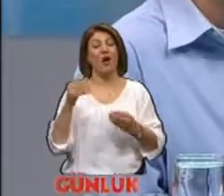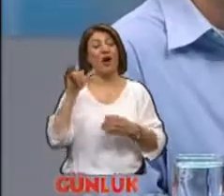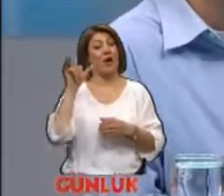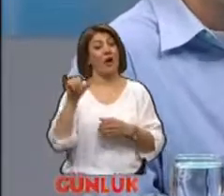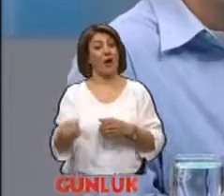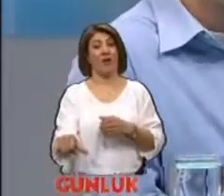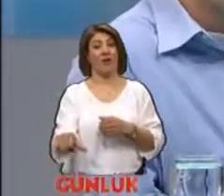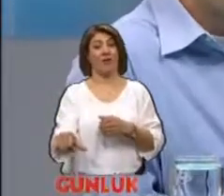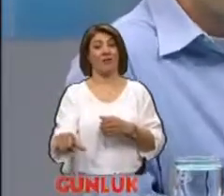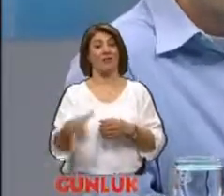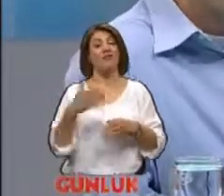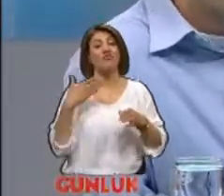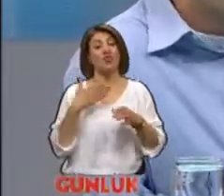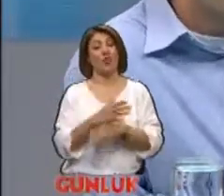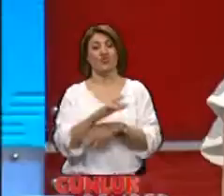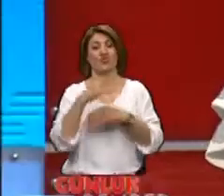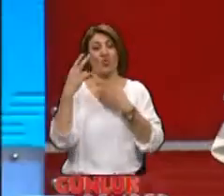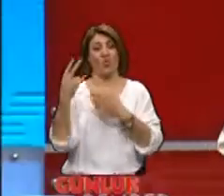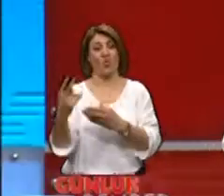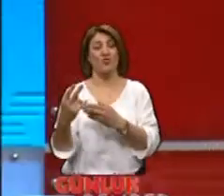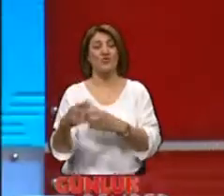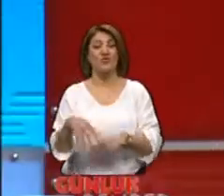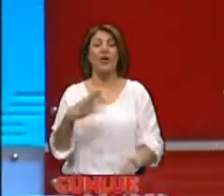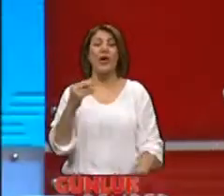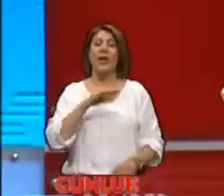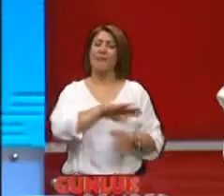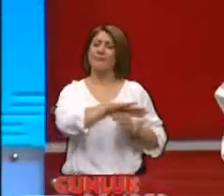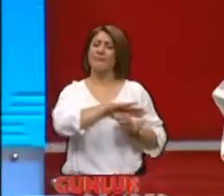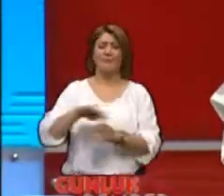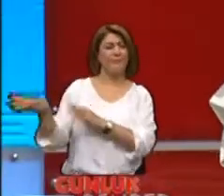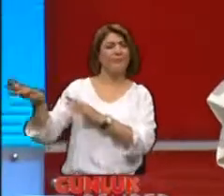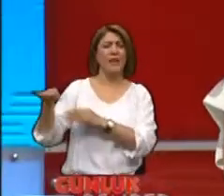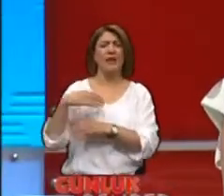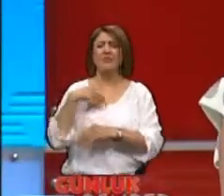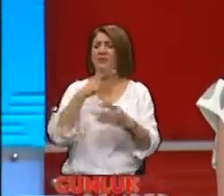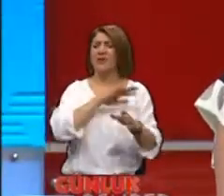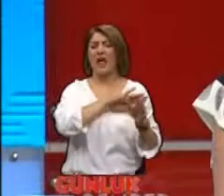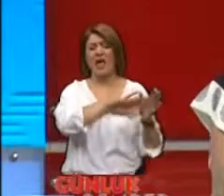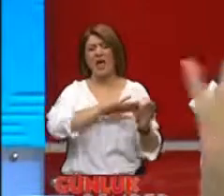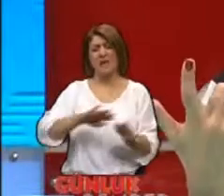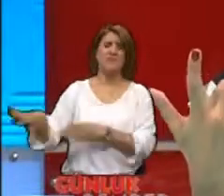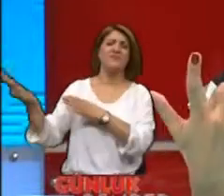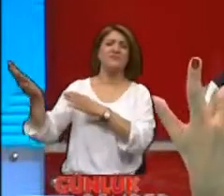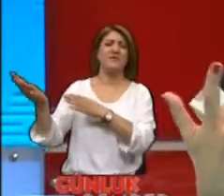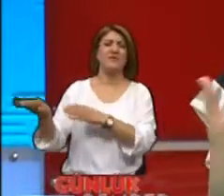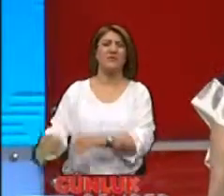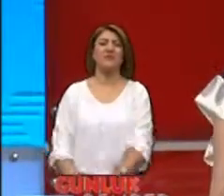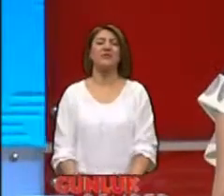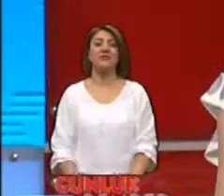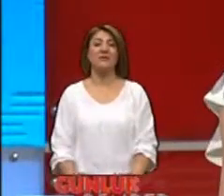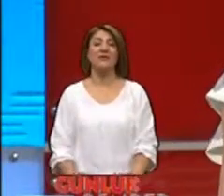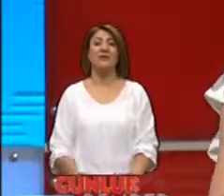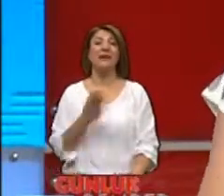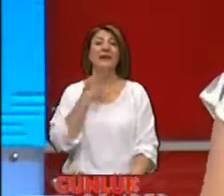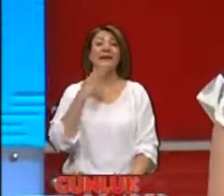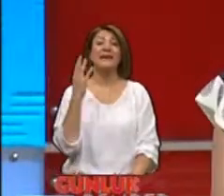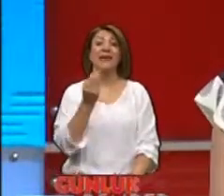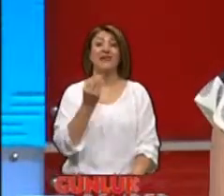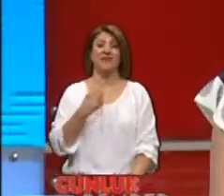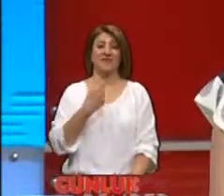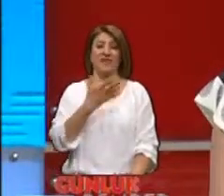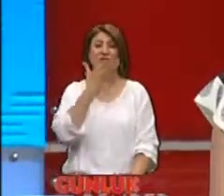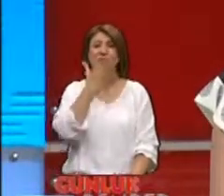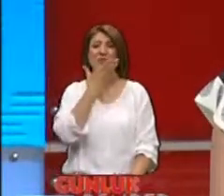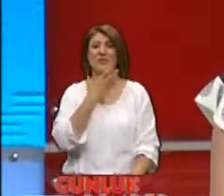Haklısın işte o kötü zaten haklı olmasan. Haklıyım. Her şey bir yana, söylediklerimin doğru olduğuna ben de inanıyorum. Her şey bir yana, gençliğin